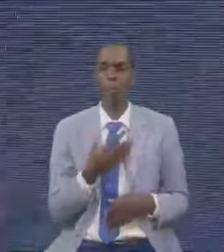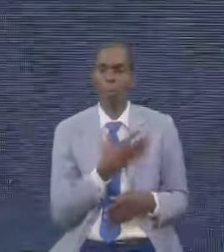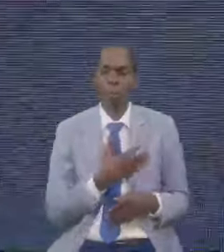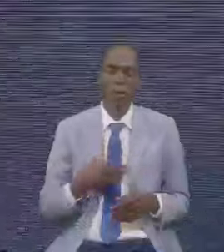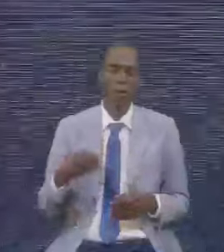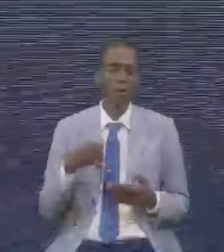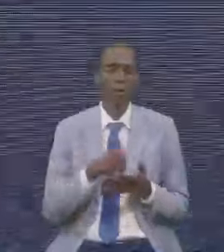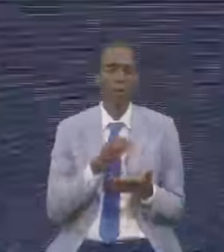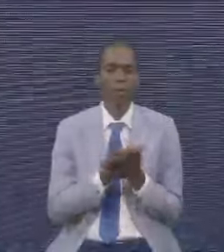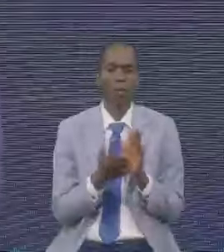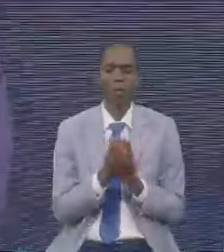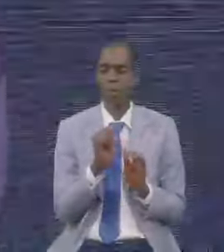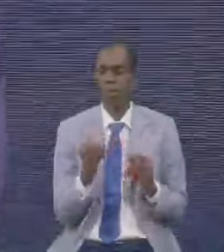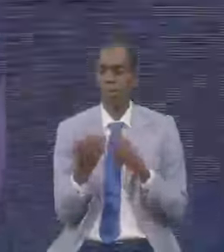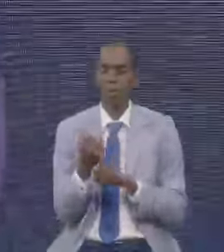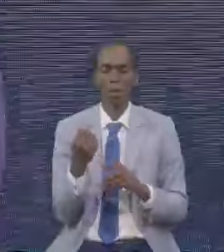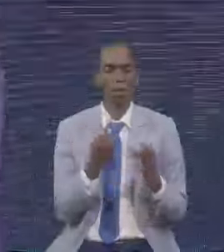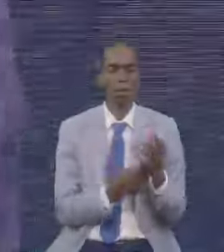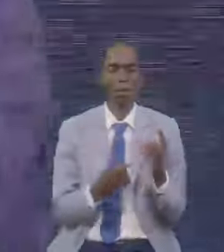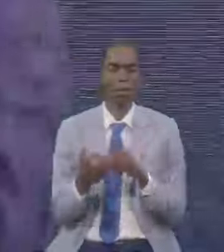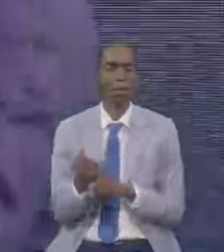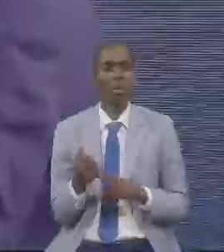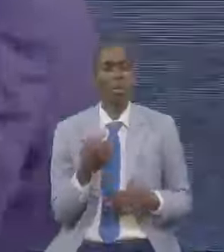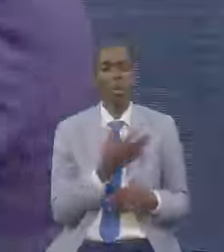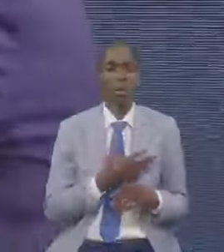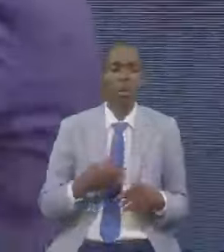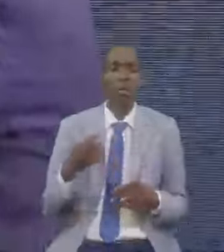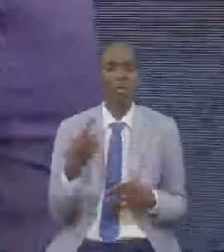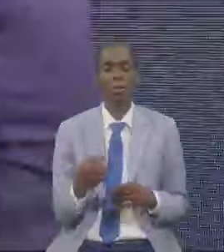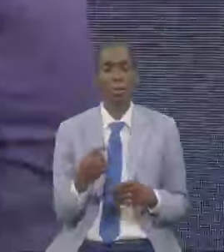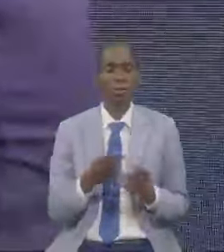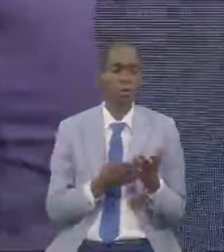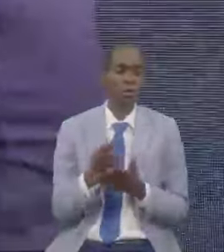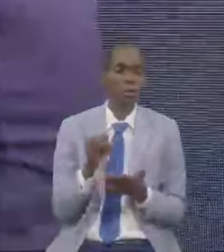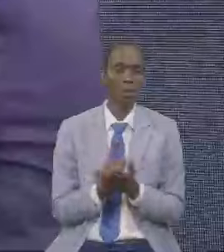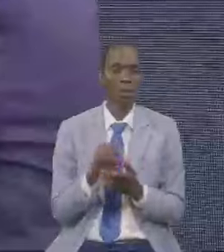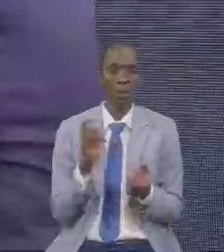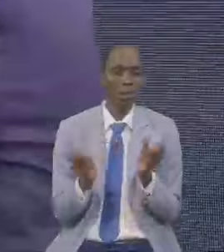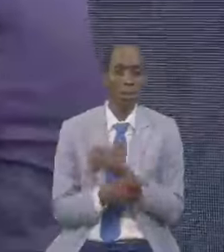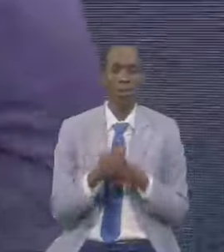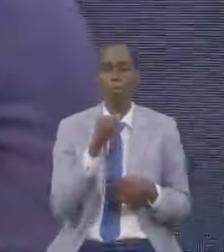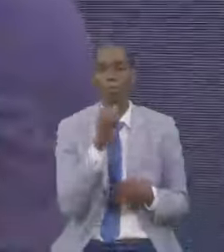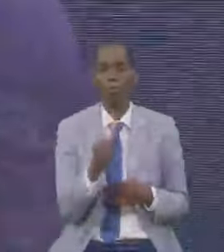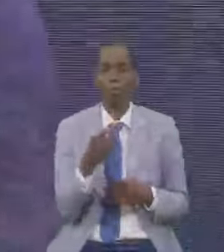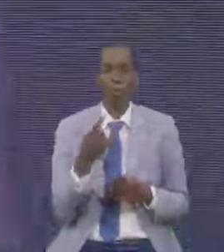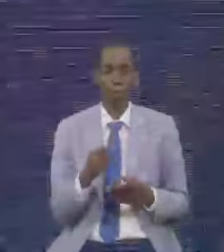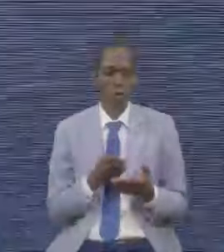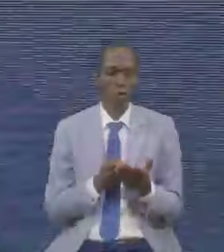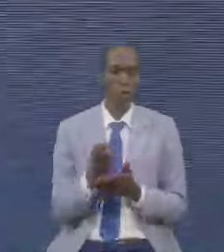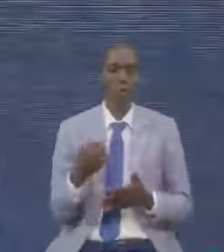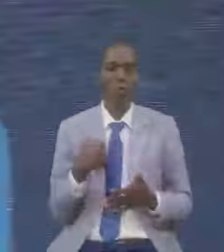ఎందుకంటే నేను కొంచెం ముందుకు వెళ్తున్నాను. ఆ సత్యం నన్ను రూపాంతరపరచలేదు అనుకోండి. నేను క్రీస్తుని